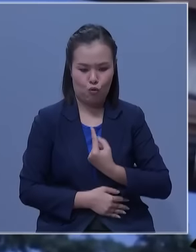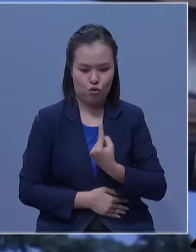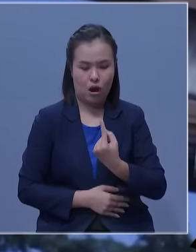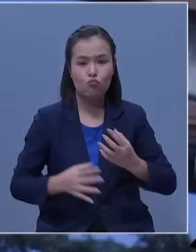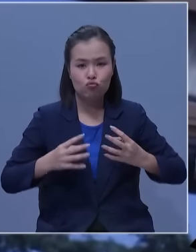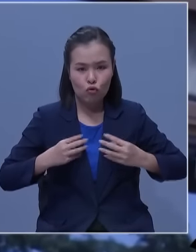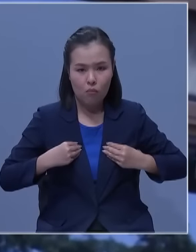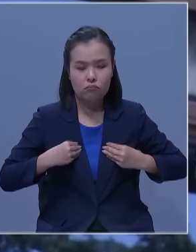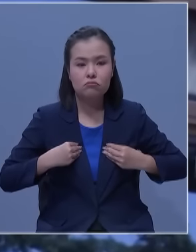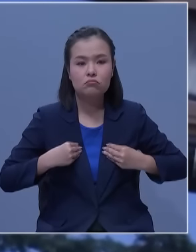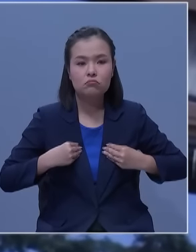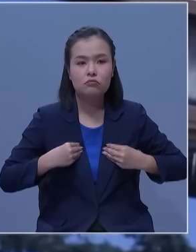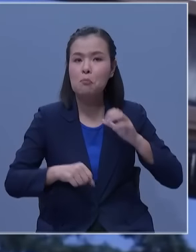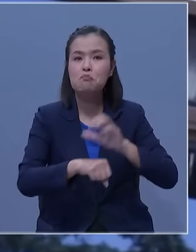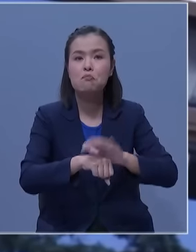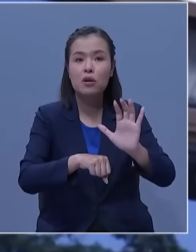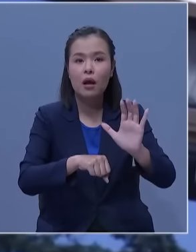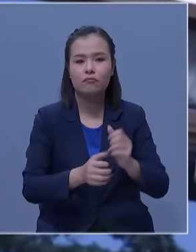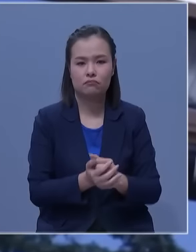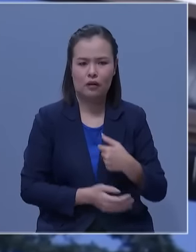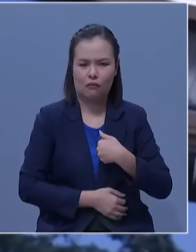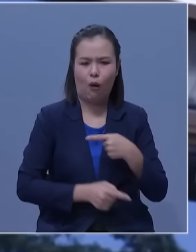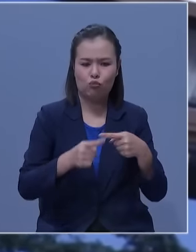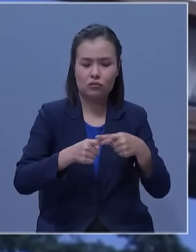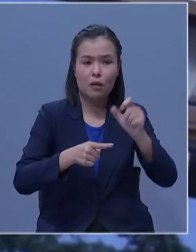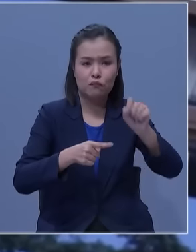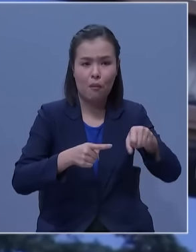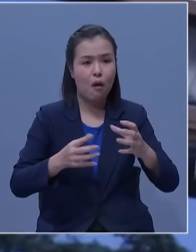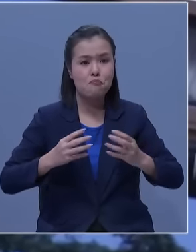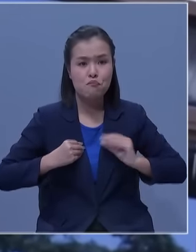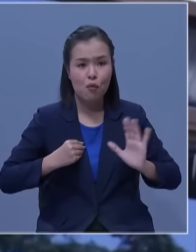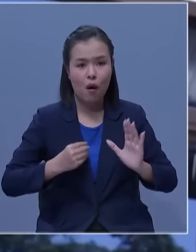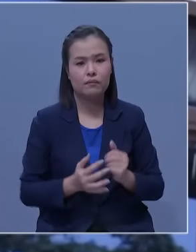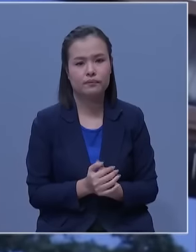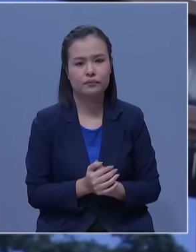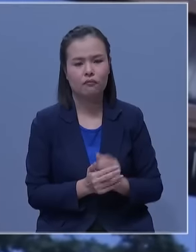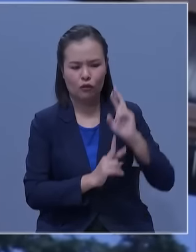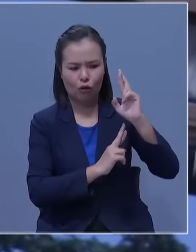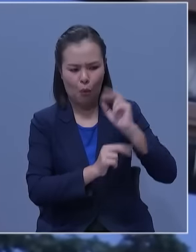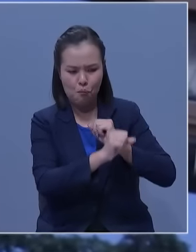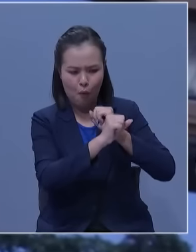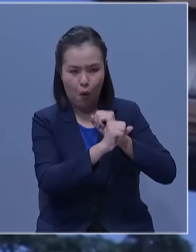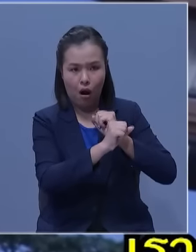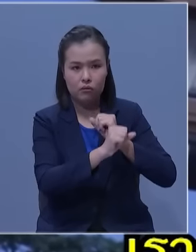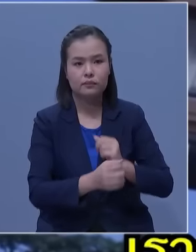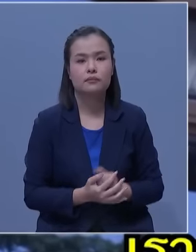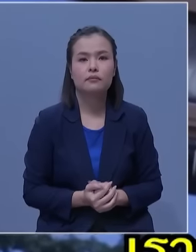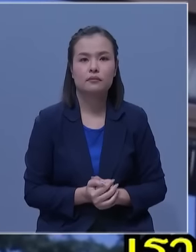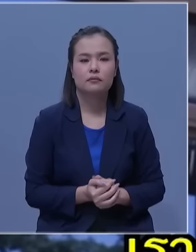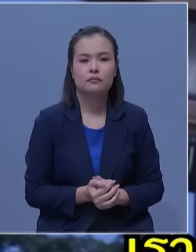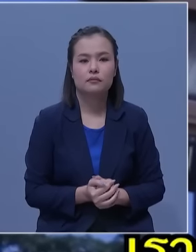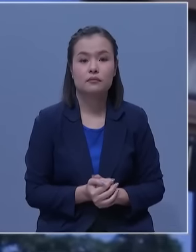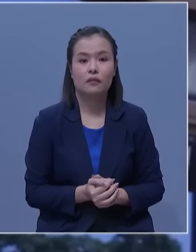ดกับ ก็เราเป็นผู้เสียหายนะเราไม่ยินยอมใช่ไหมครับ ครับ เรา ตอนนี้อ้อมก็ต้องระวังตัวอย่างแรง เราห่วงถึ